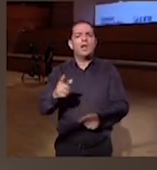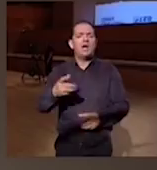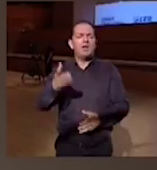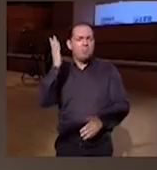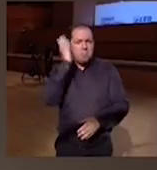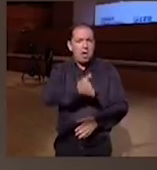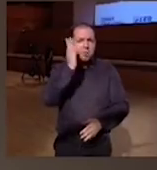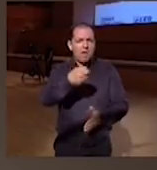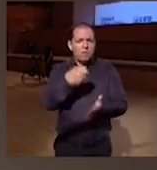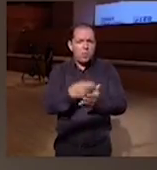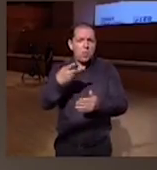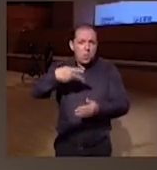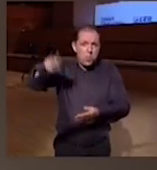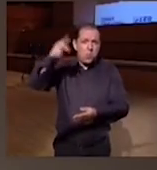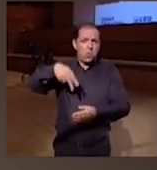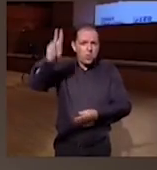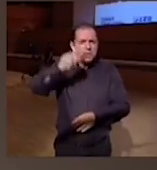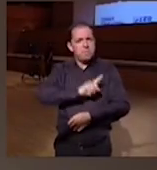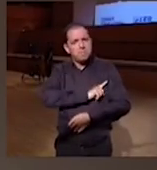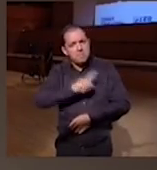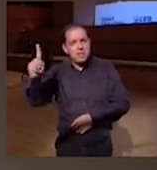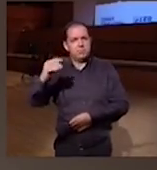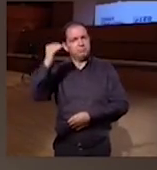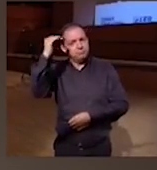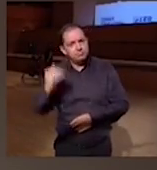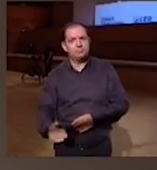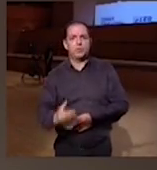φορολόγησης ή τουλάχιστον ένα μέρος των επιπτώσεων αυτών.